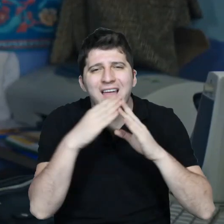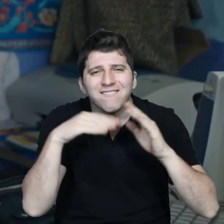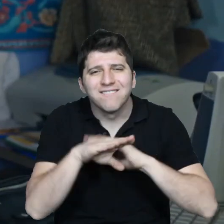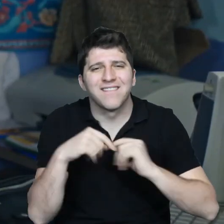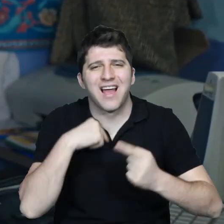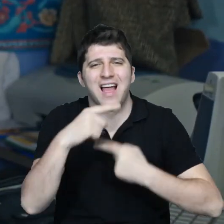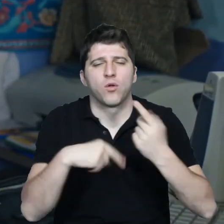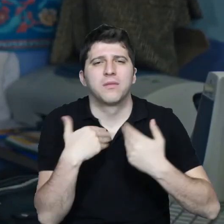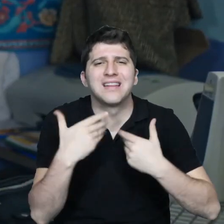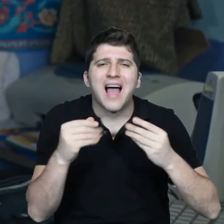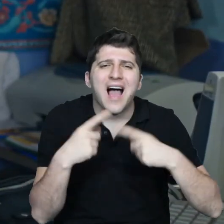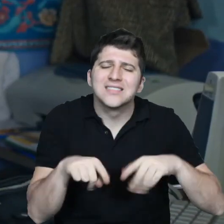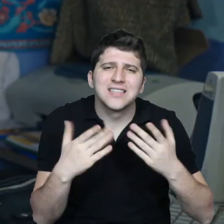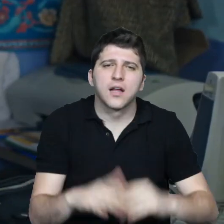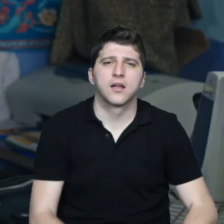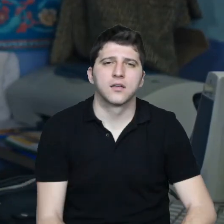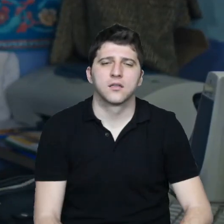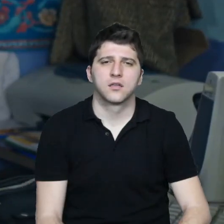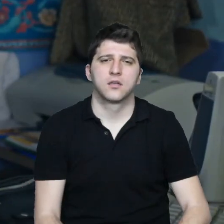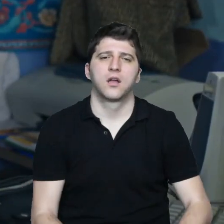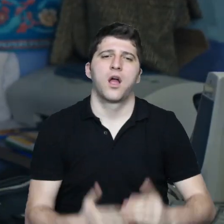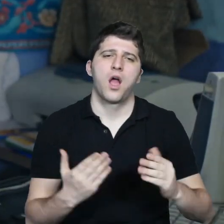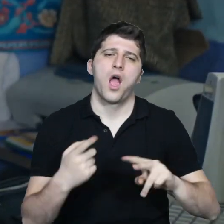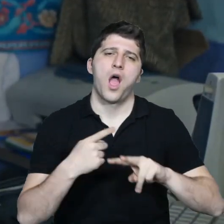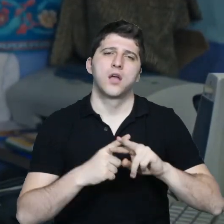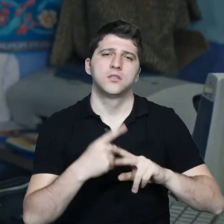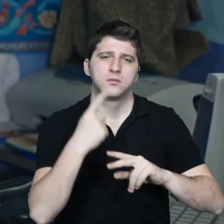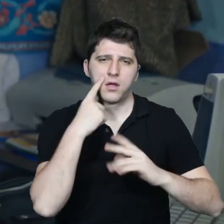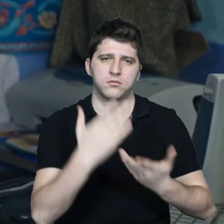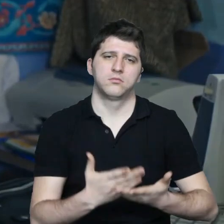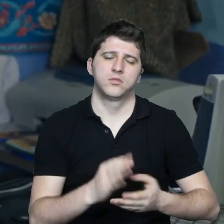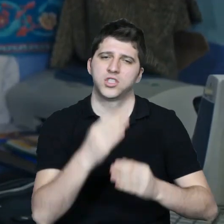Sen ne arsası ya? Aa Asil, bak sana